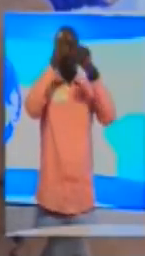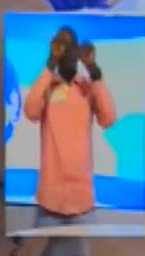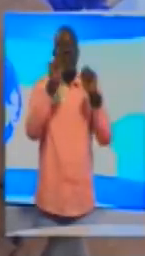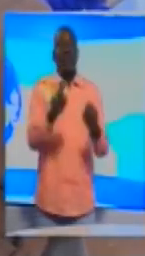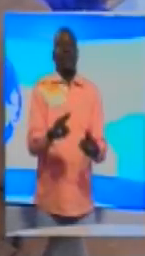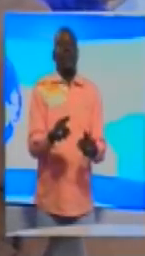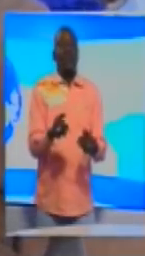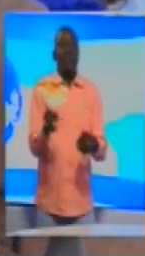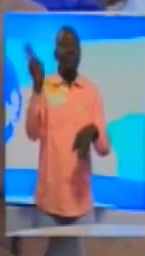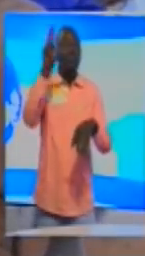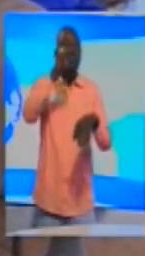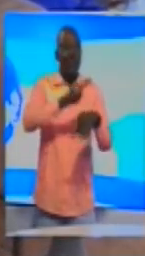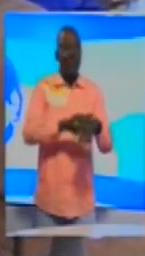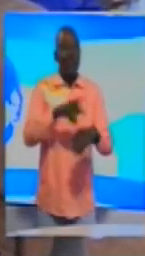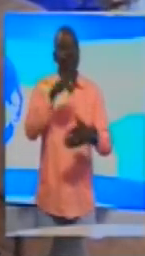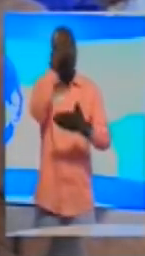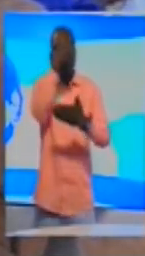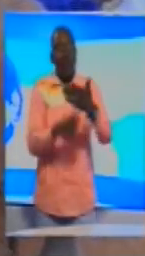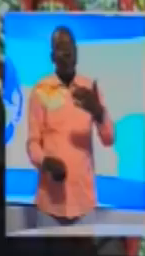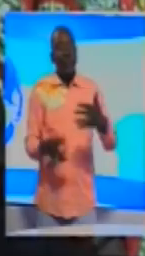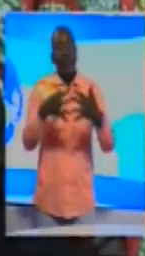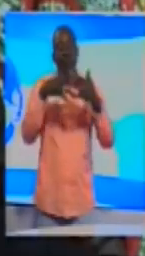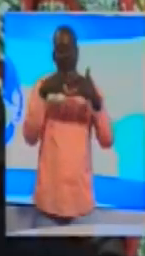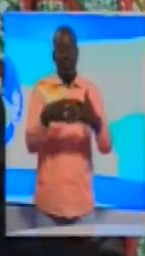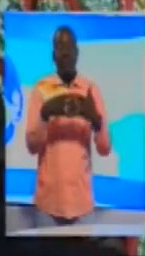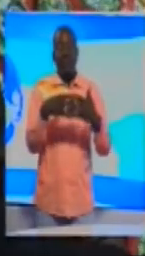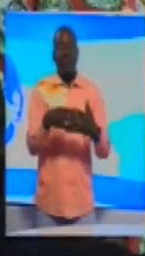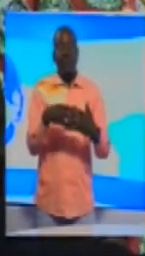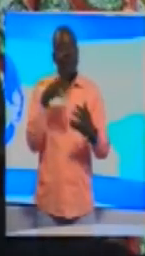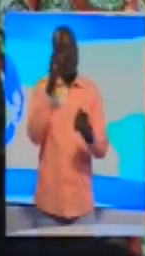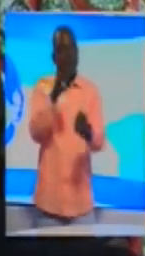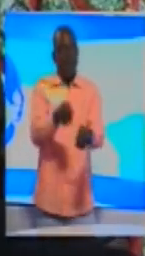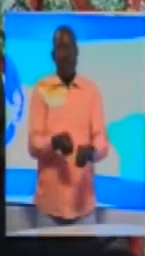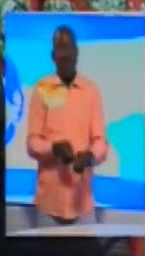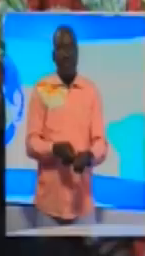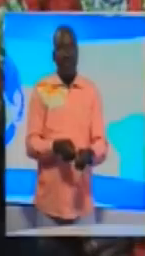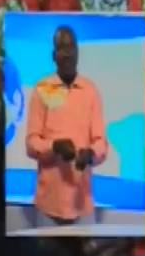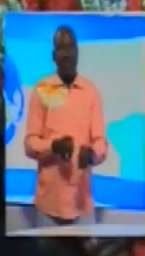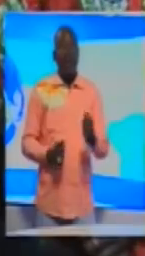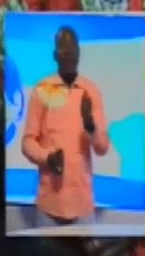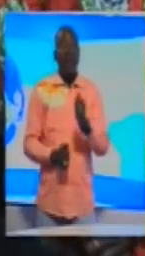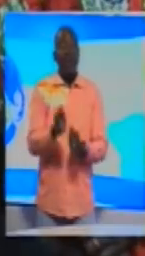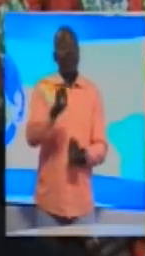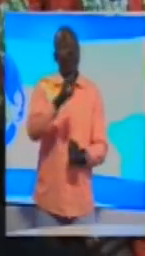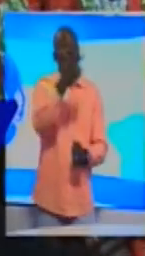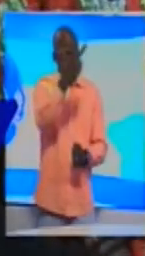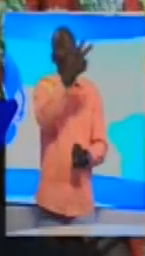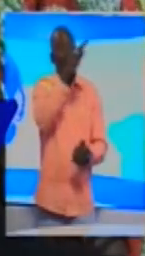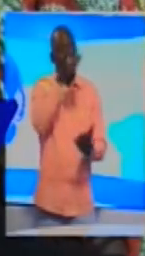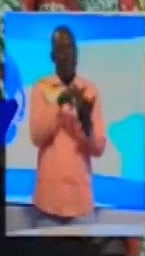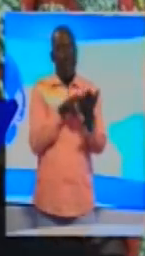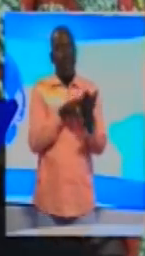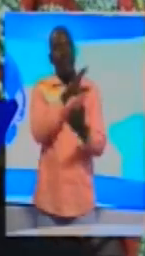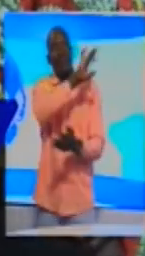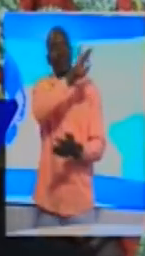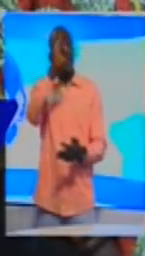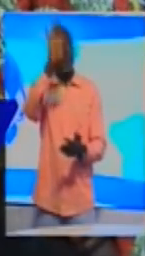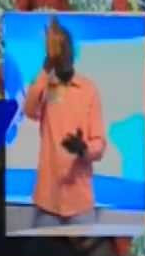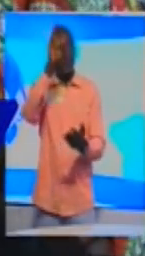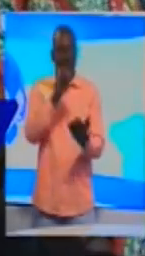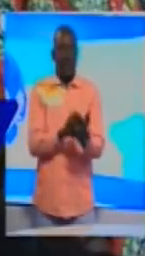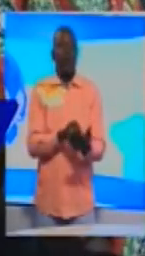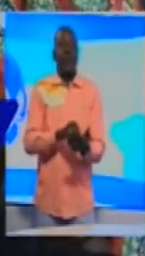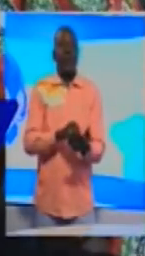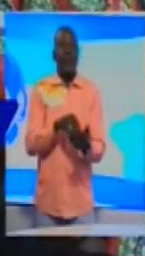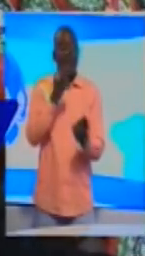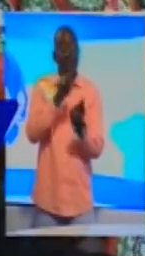posée est le coût de ces outils agricoles. La grande batteuse coûte 3 750 000. la petite 2 millions